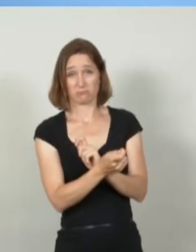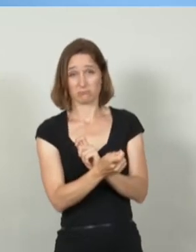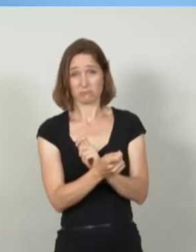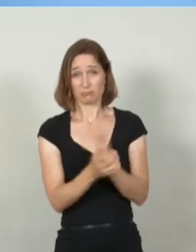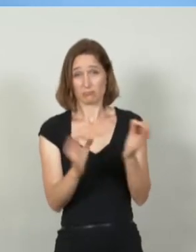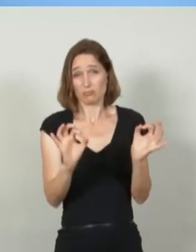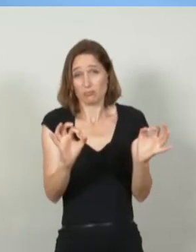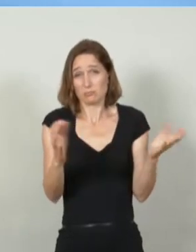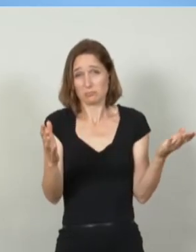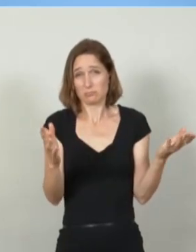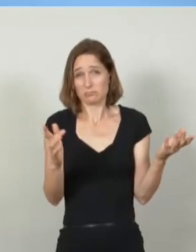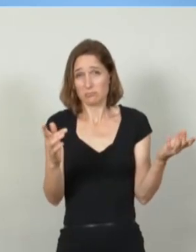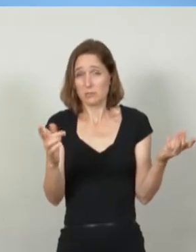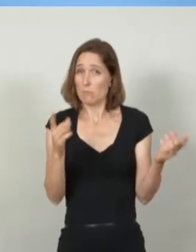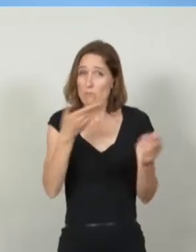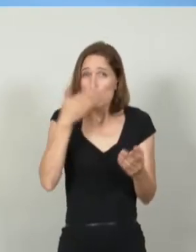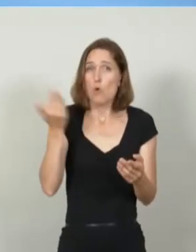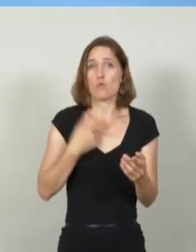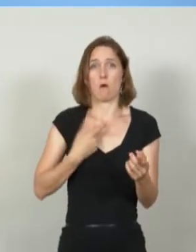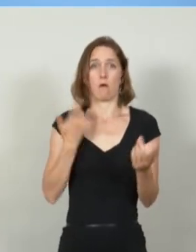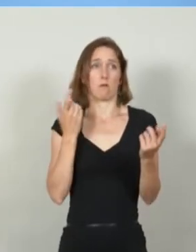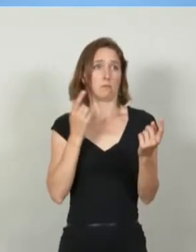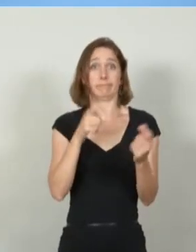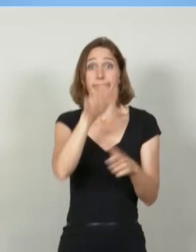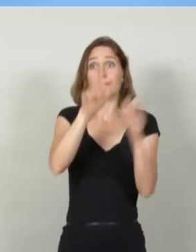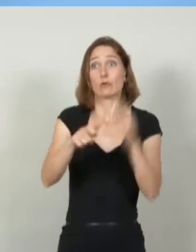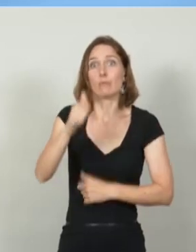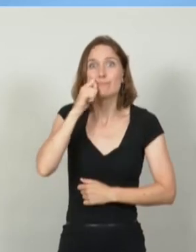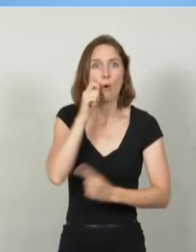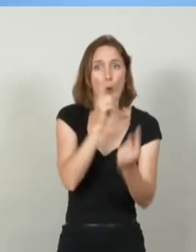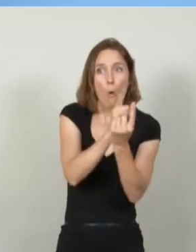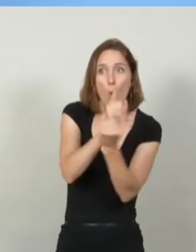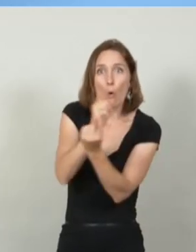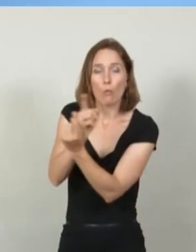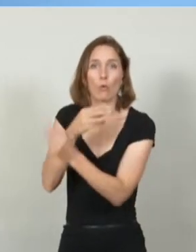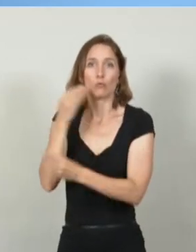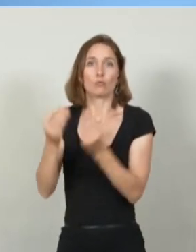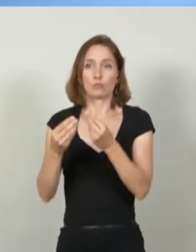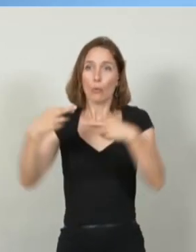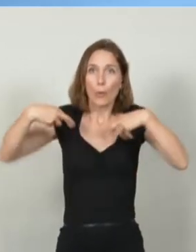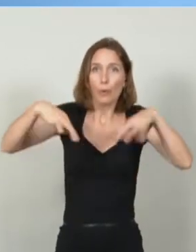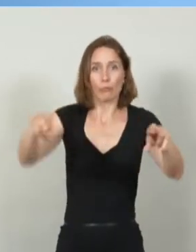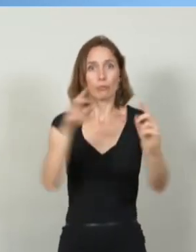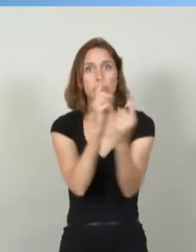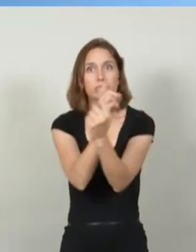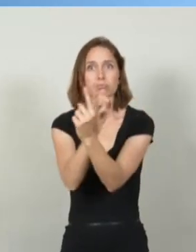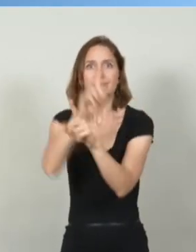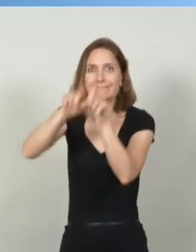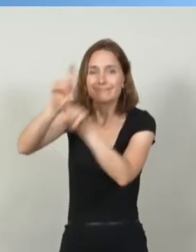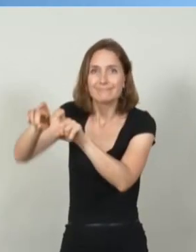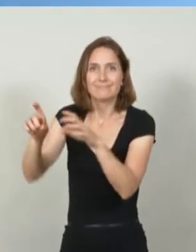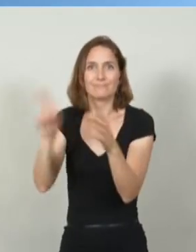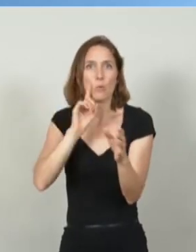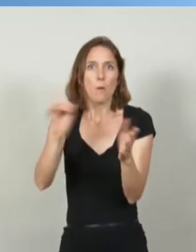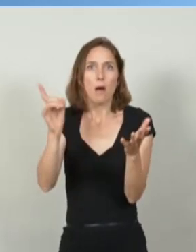ou les micro-trottoirs qui ont été faits je ne sais pas de quelle nature en tout cas je n'ai pas retrouvé celui que j'avais proposé tout à l'heure à savoir faisons un